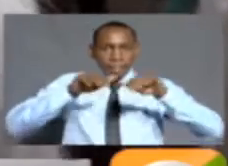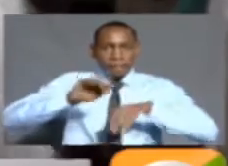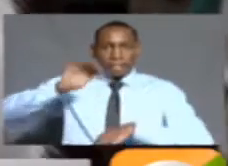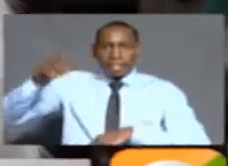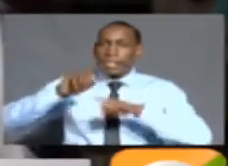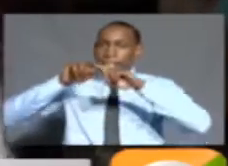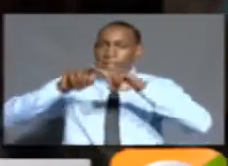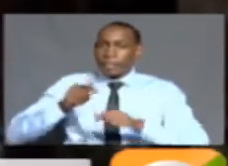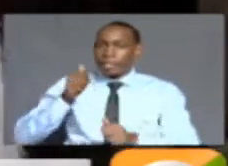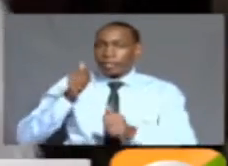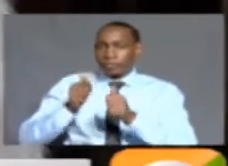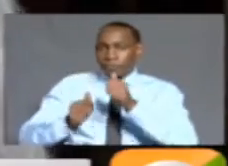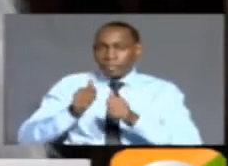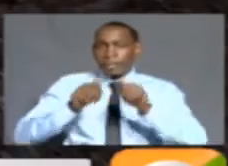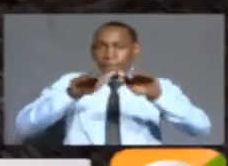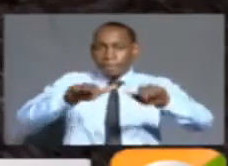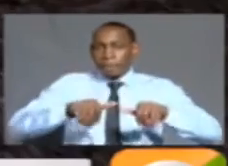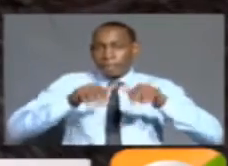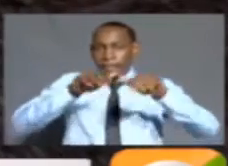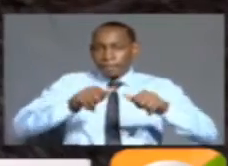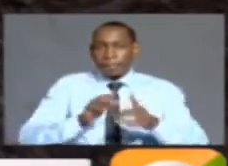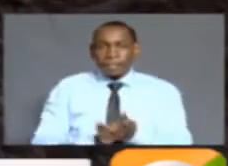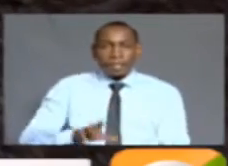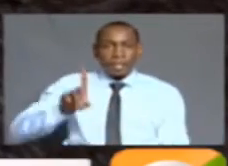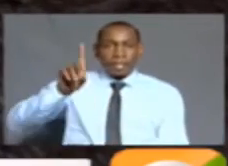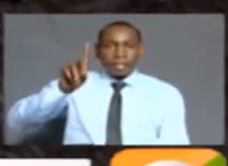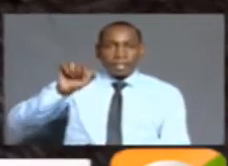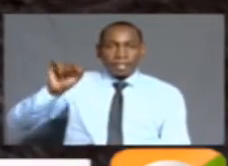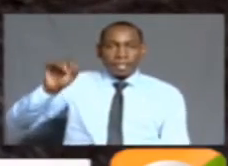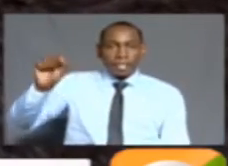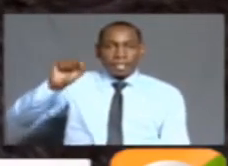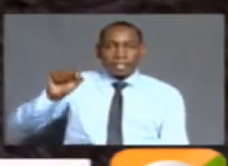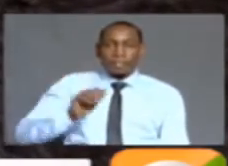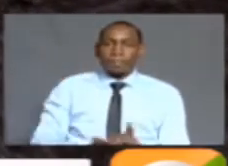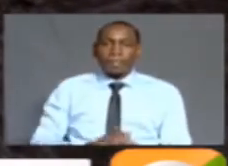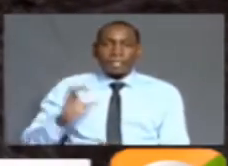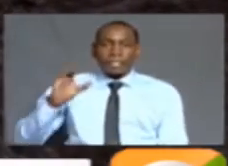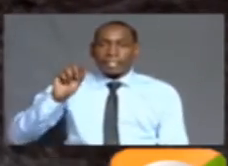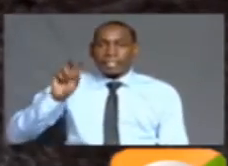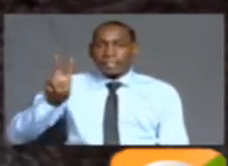inategemea aina ya kilimo. Denis Otieno, Runinga ya Citizen.